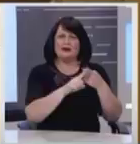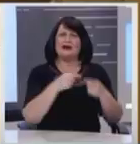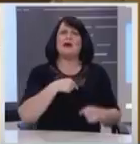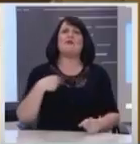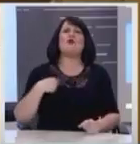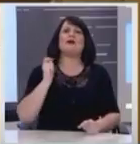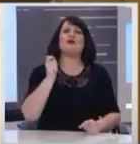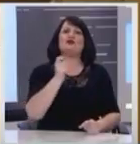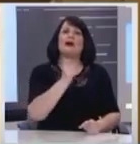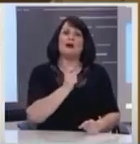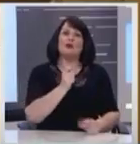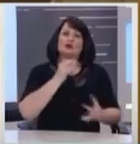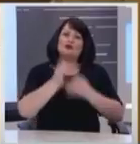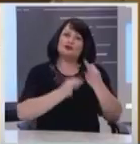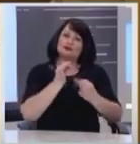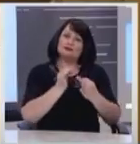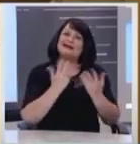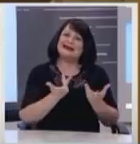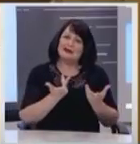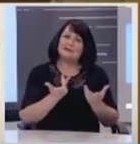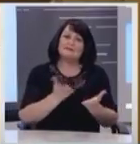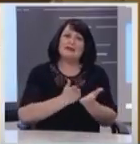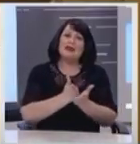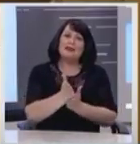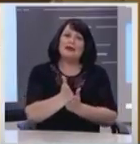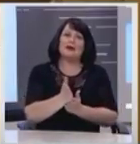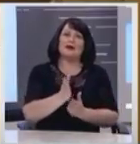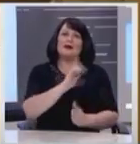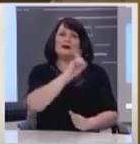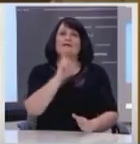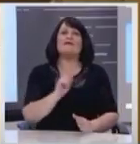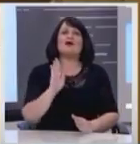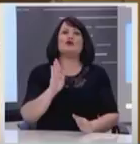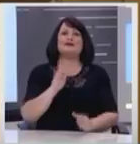κομμάτων, ότι η δίκαιη και βιώσιμη λύση του Κυπριακού